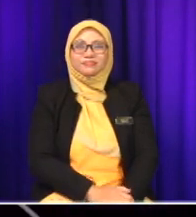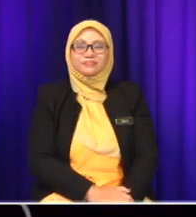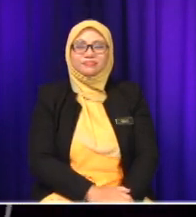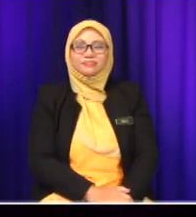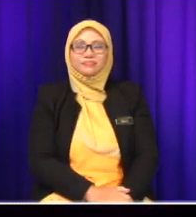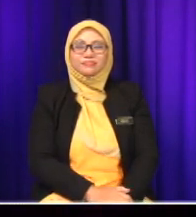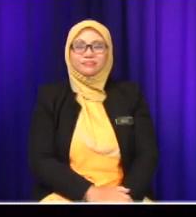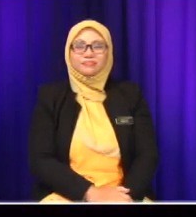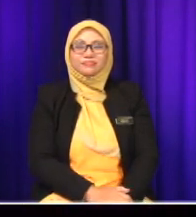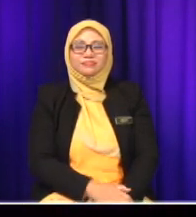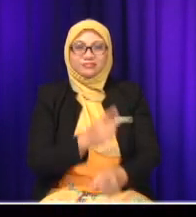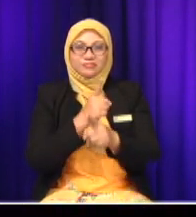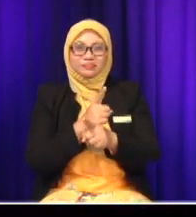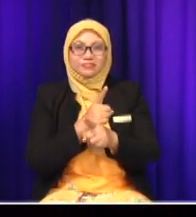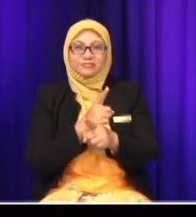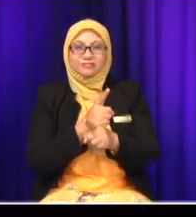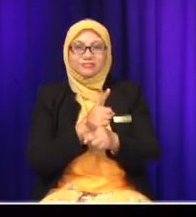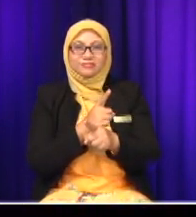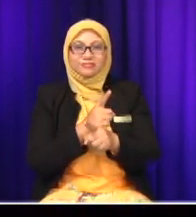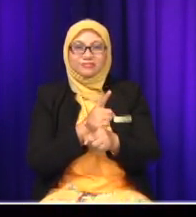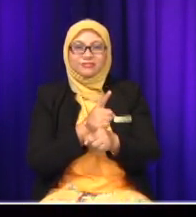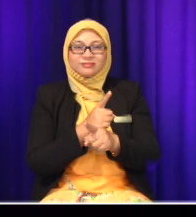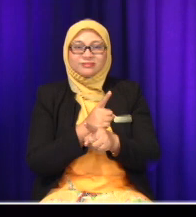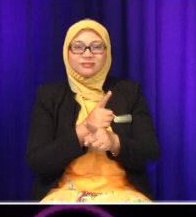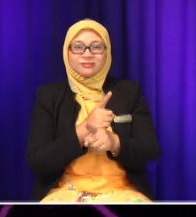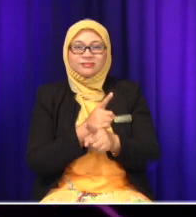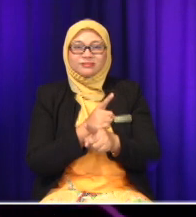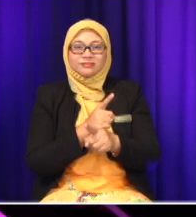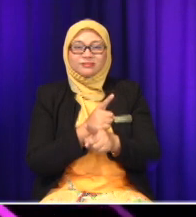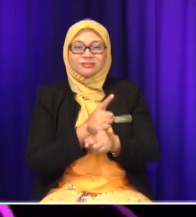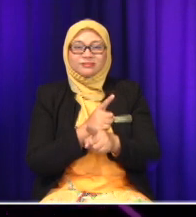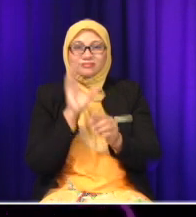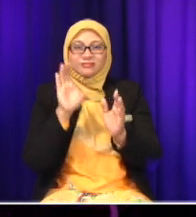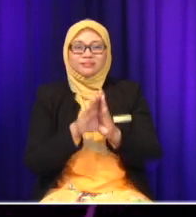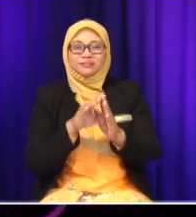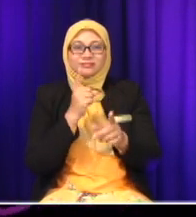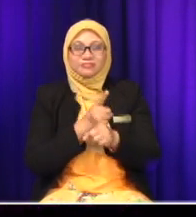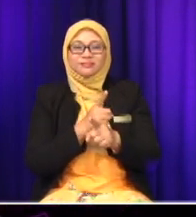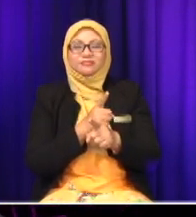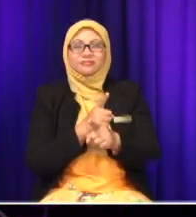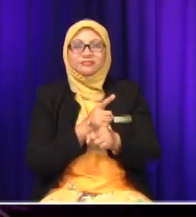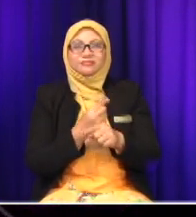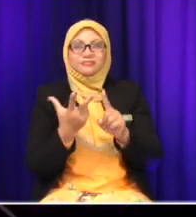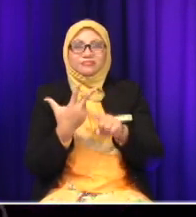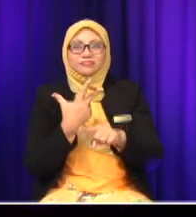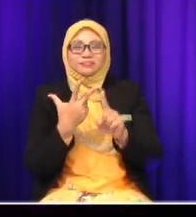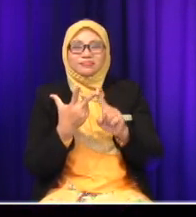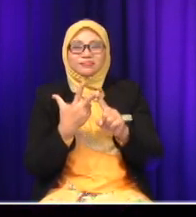a betul betul maksudnya rajah tu menunjukkan baik ya okey bet betul yang